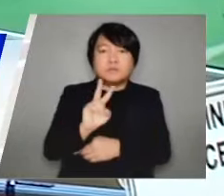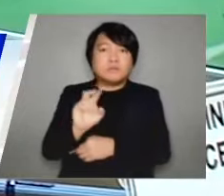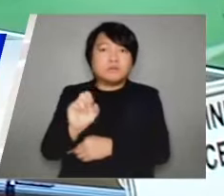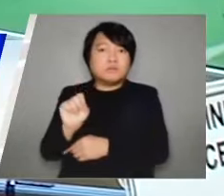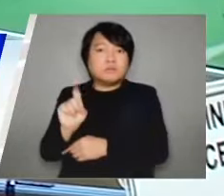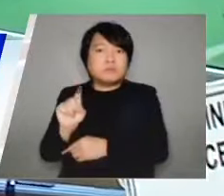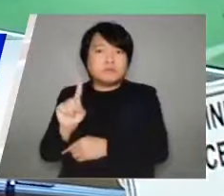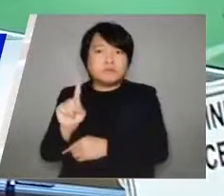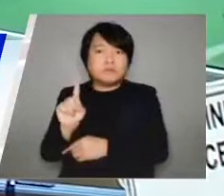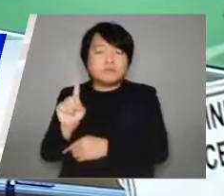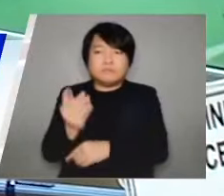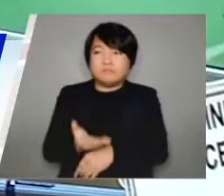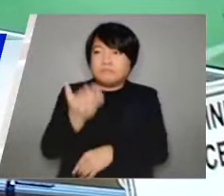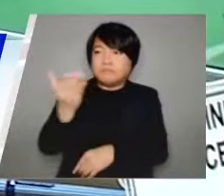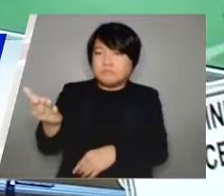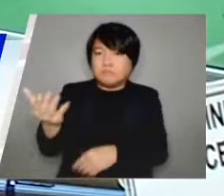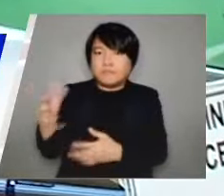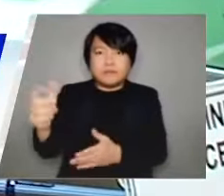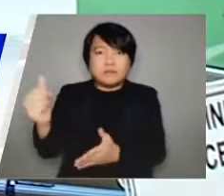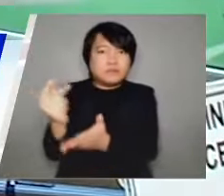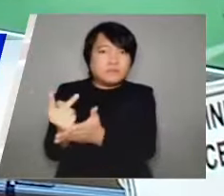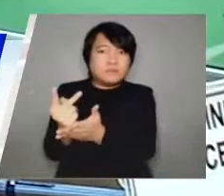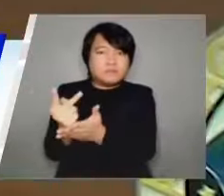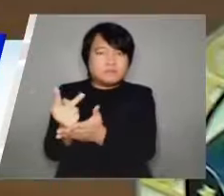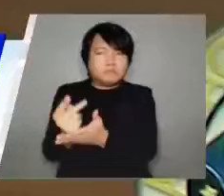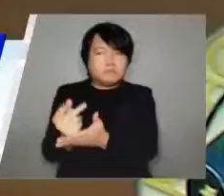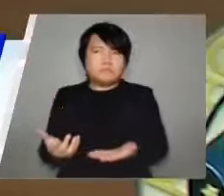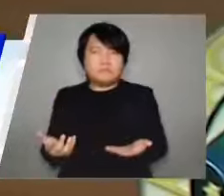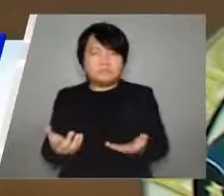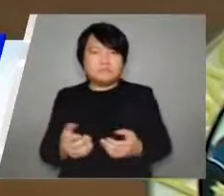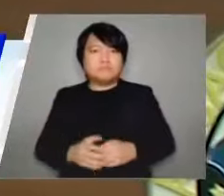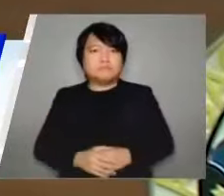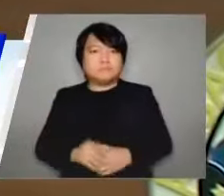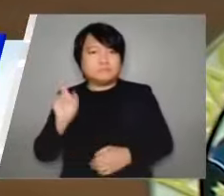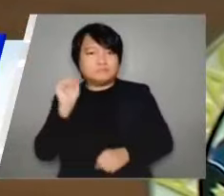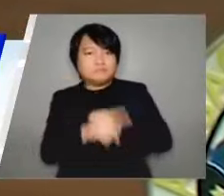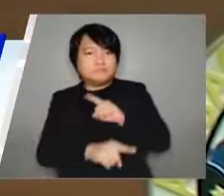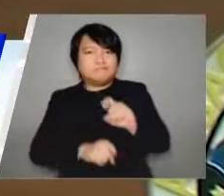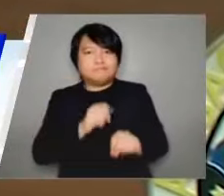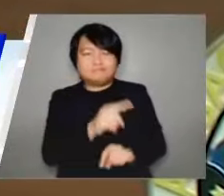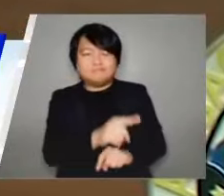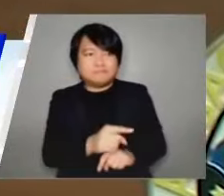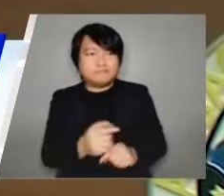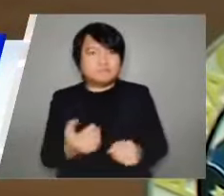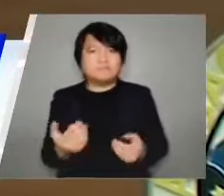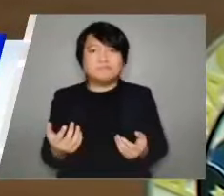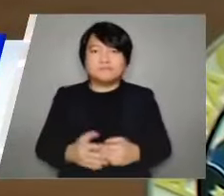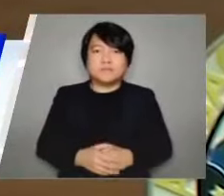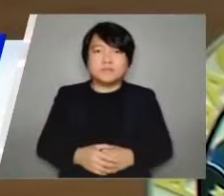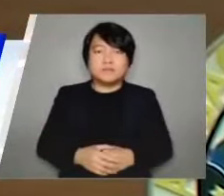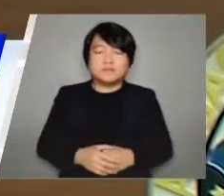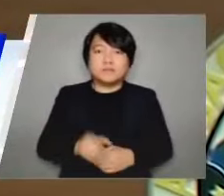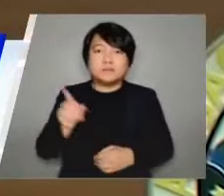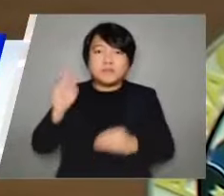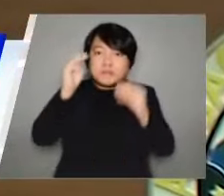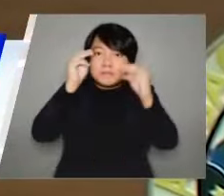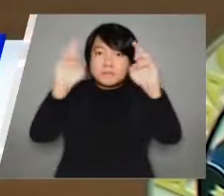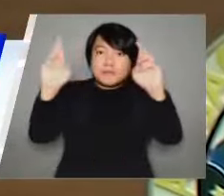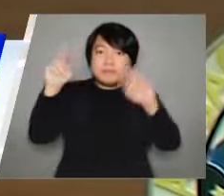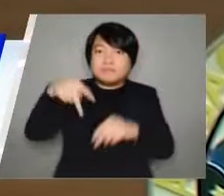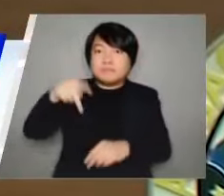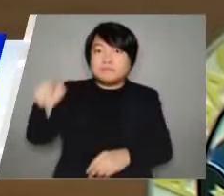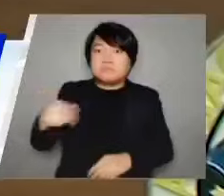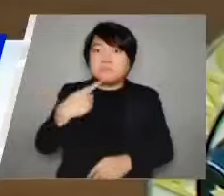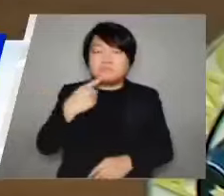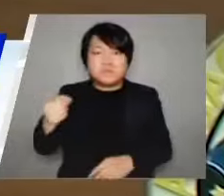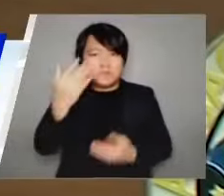na require nyo? May lilintikan tayo dyan. Naundo ng sinabi ni Mayor Capil na wala siyang anumang alam na may